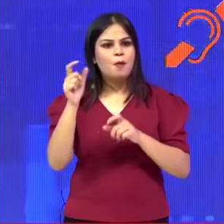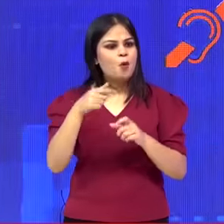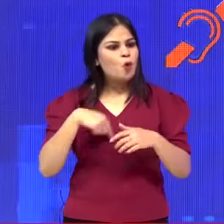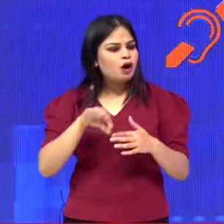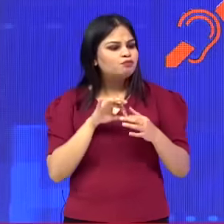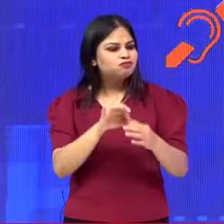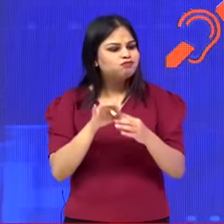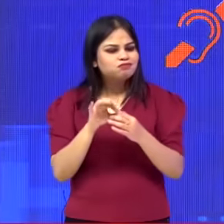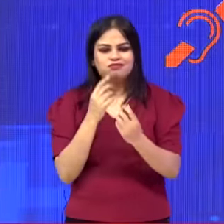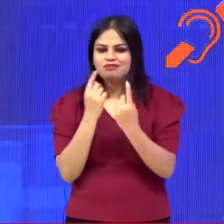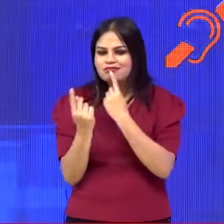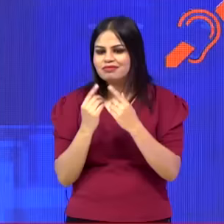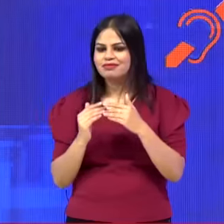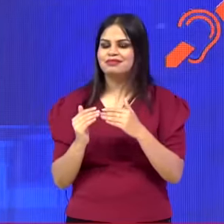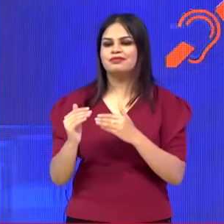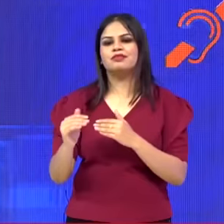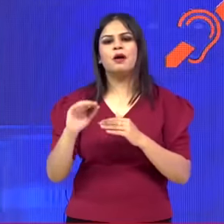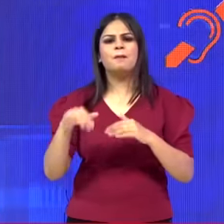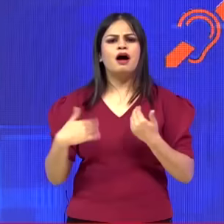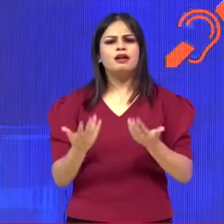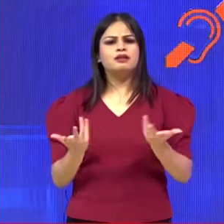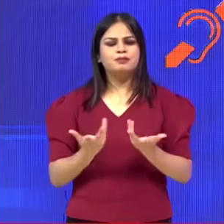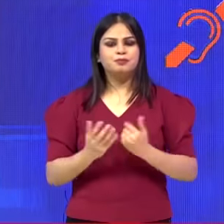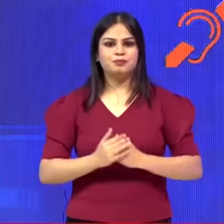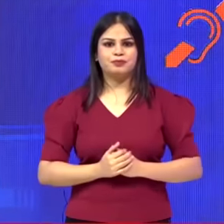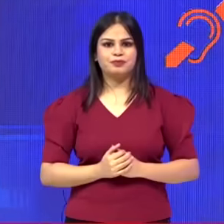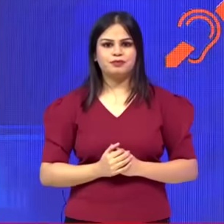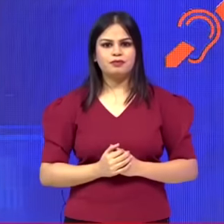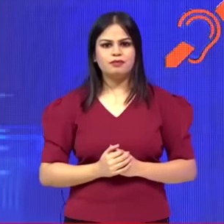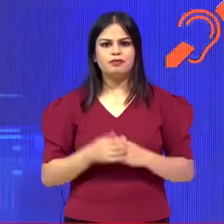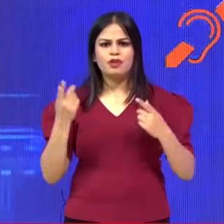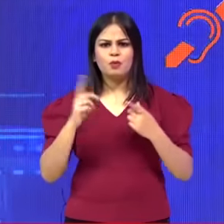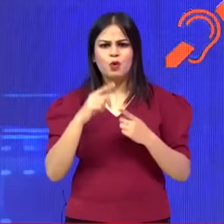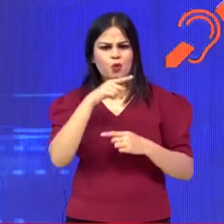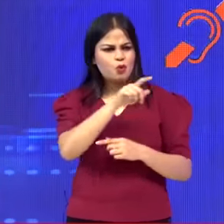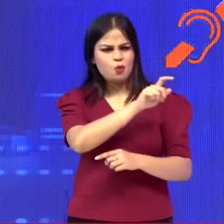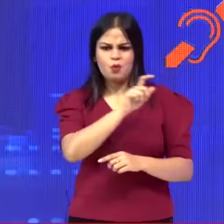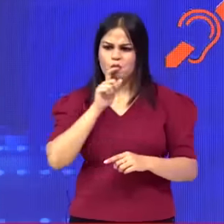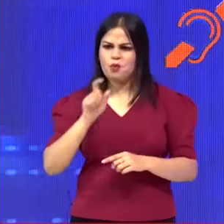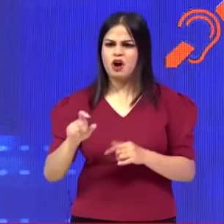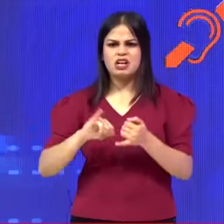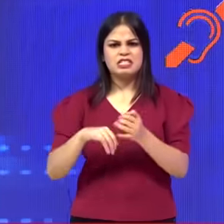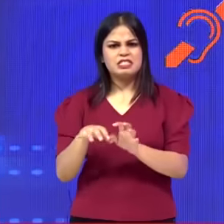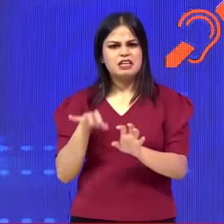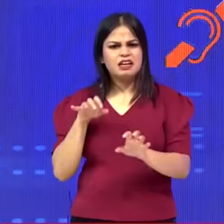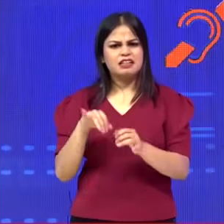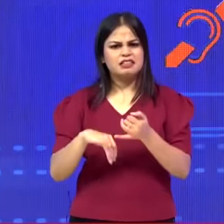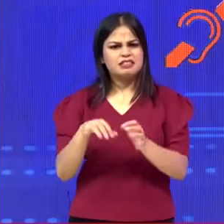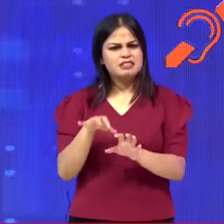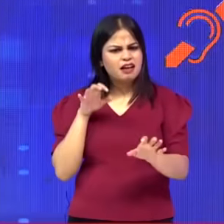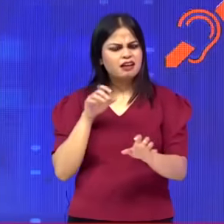साथ. और मैंने तो वहाँ से सिंग सिंग सिंग सिंग,